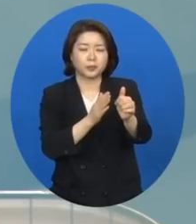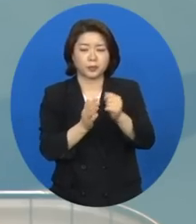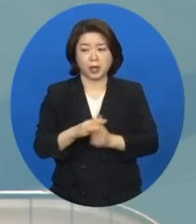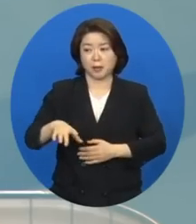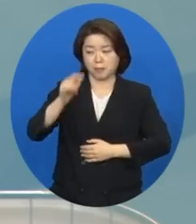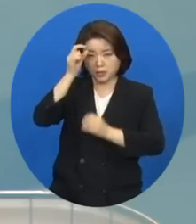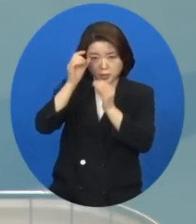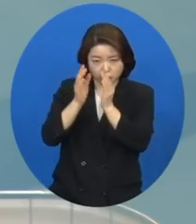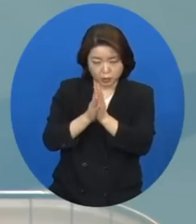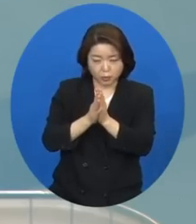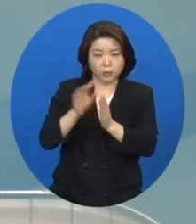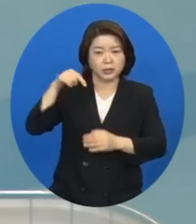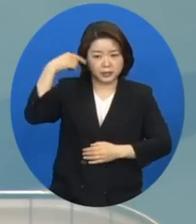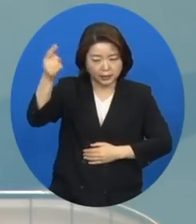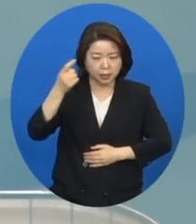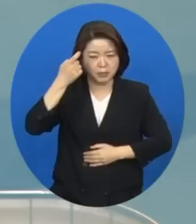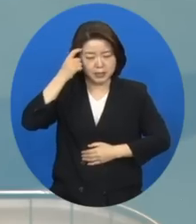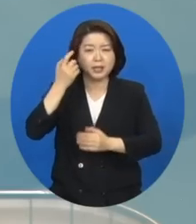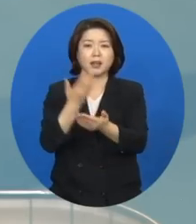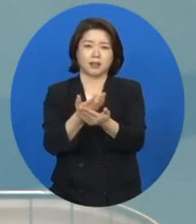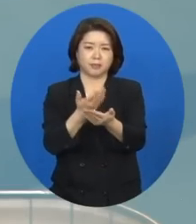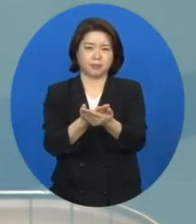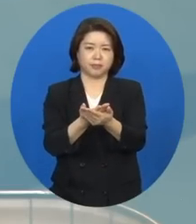기도하고 생각하게 하소서.